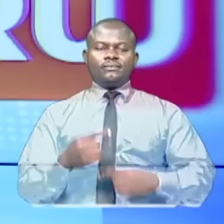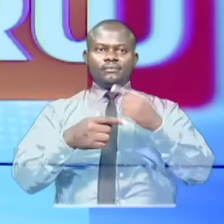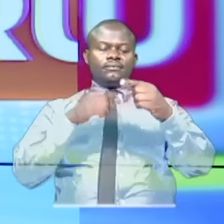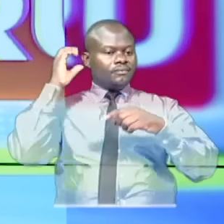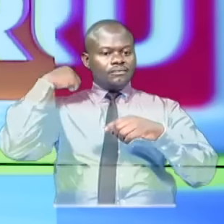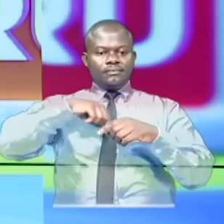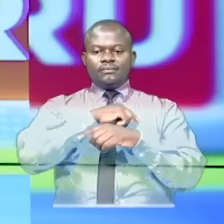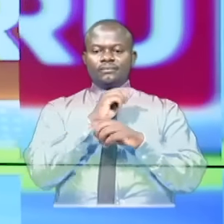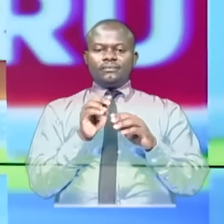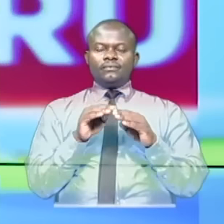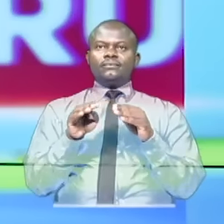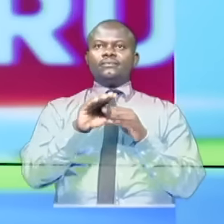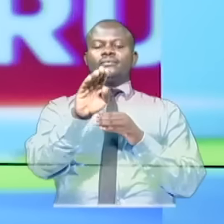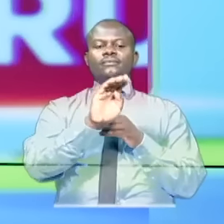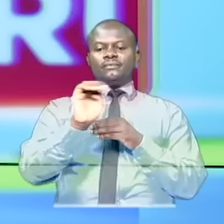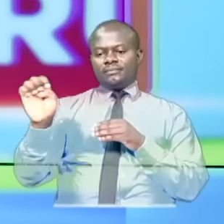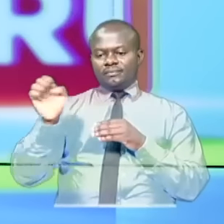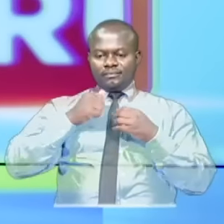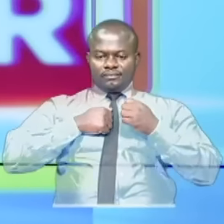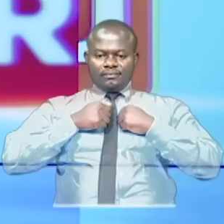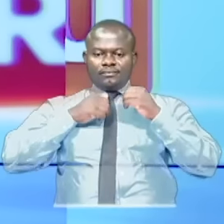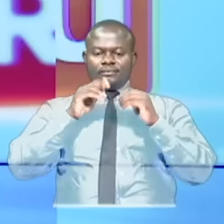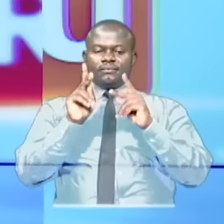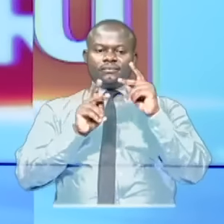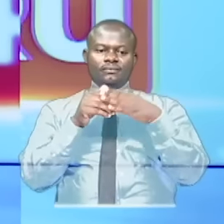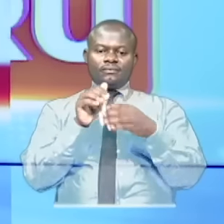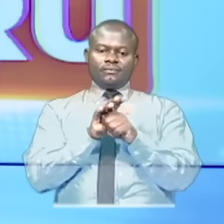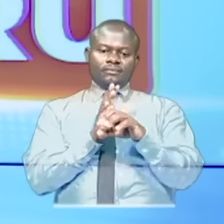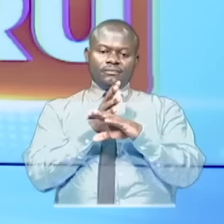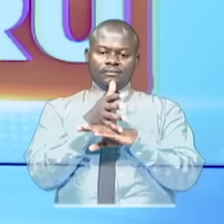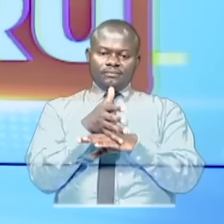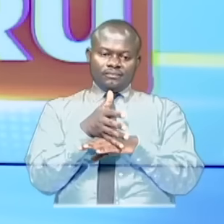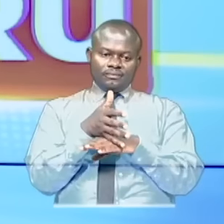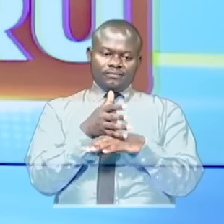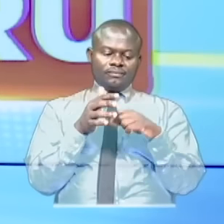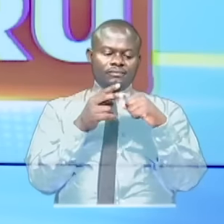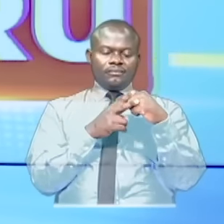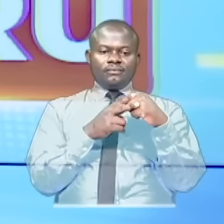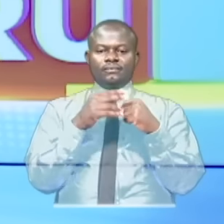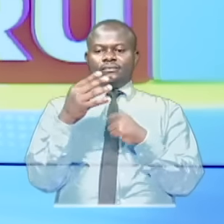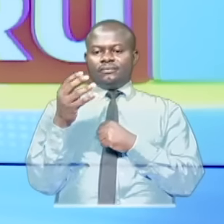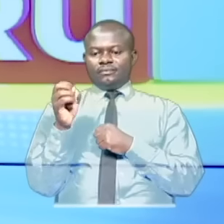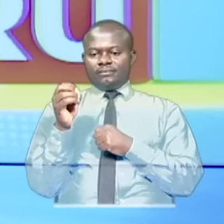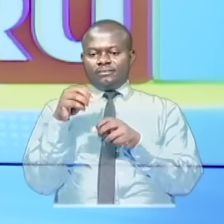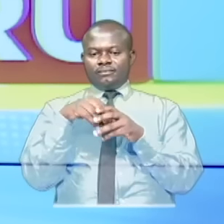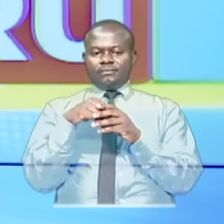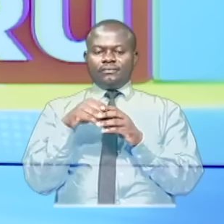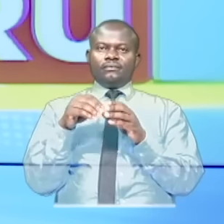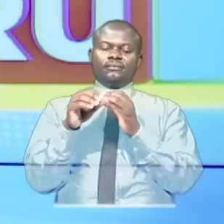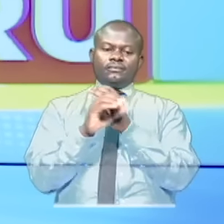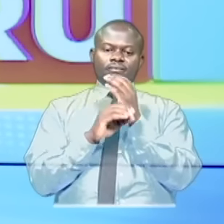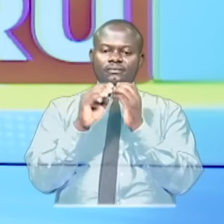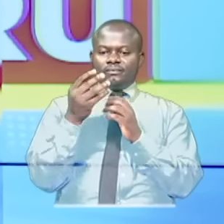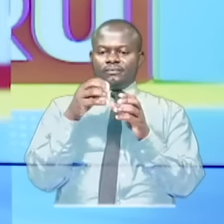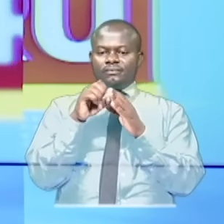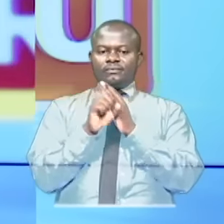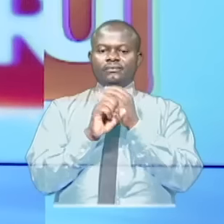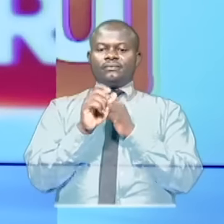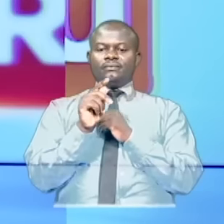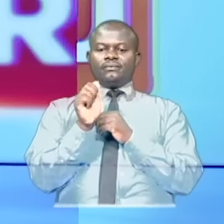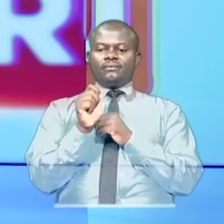yacu twerekeze mu burasirazuba bw'u Rwanda hari abaturage basaga 2400 bo mu tugari tunyine two mu murenge wa